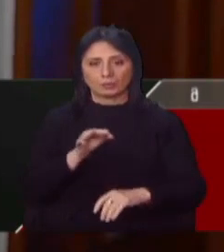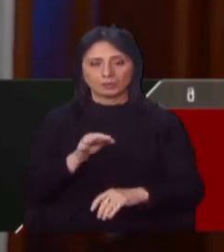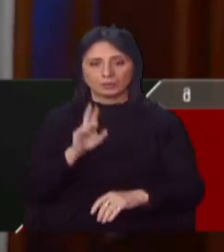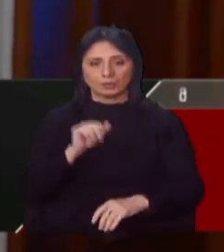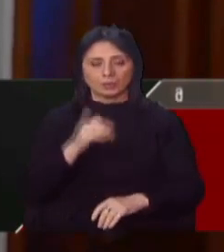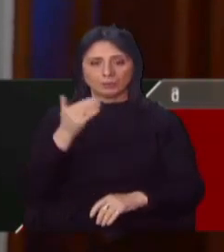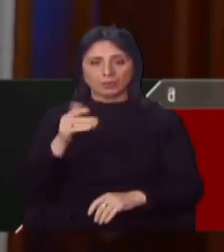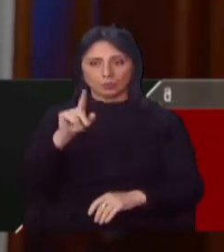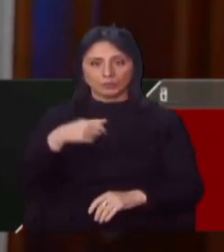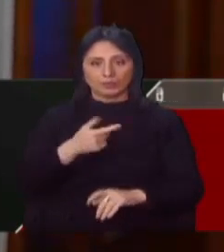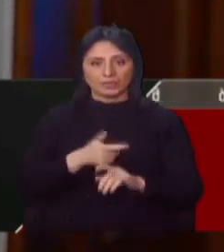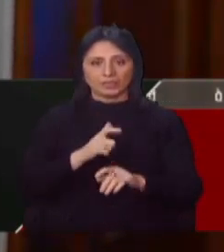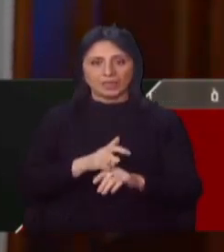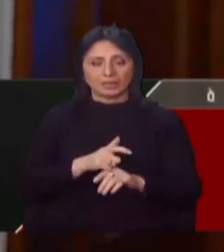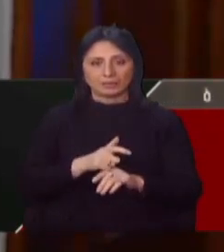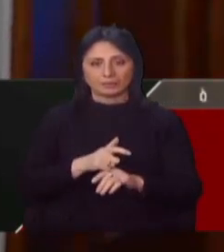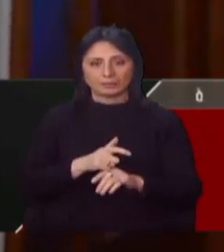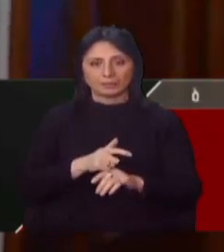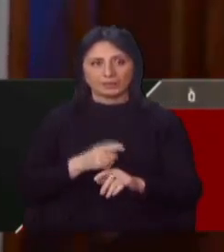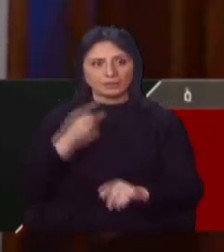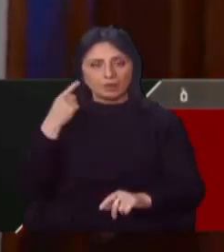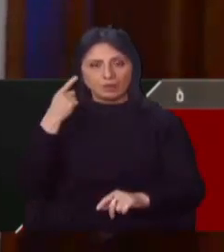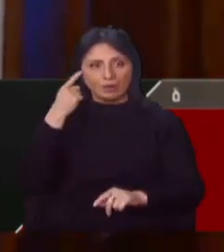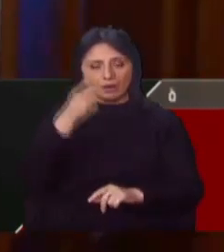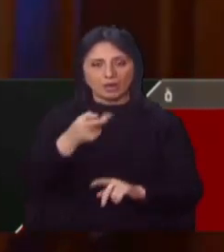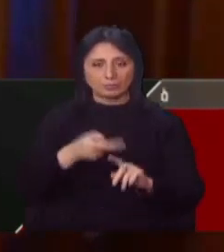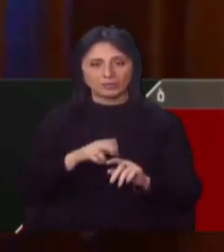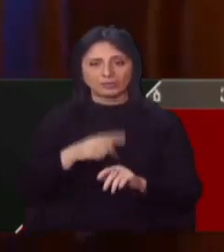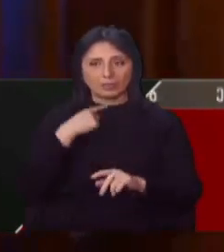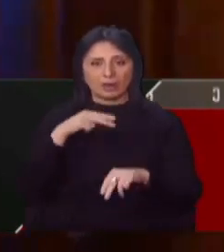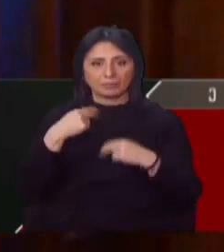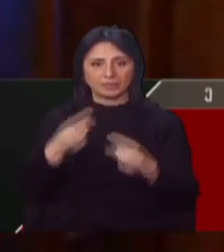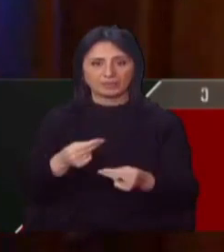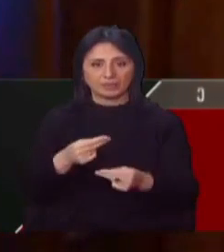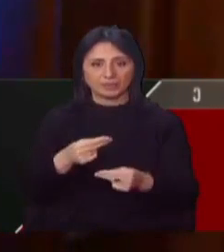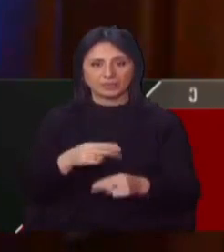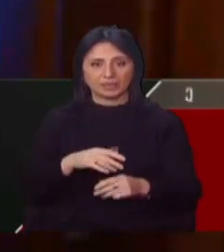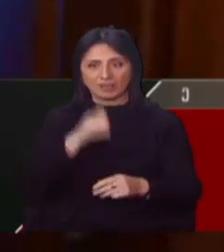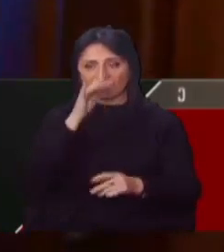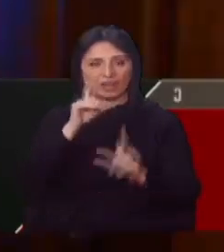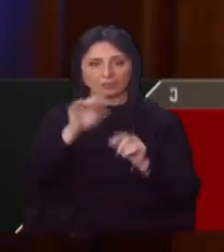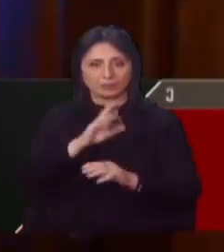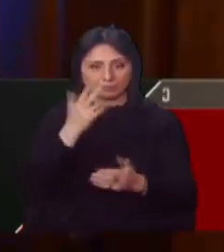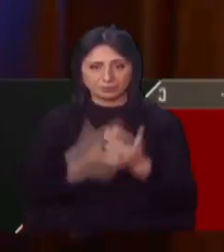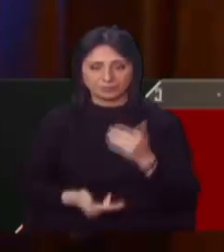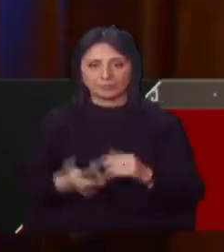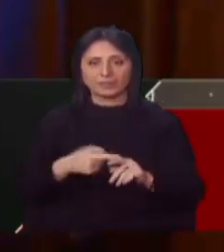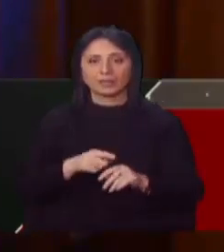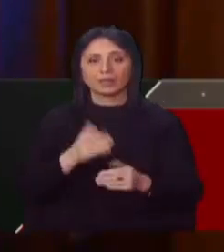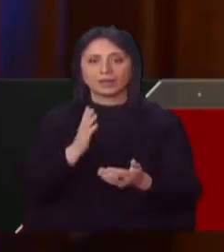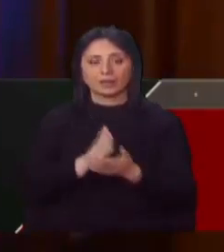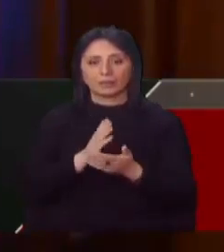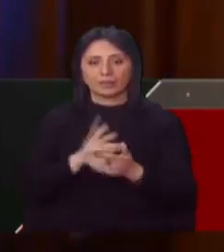da mat utsebs zalyan didi manzilis daparva imistvis ro khmamisen ver midian khshi shemtkhovashi. Meure es